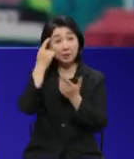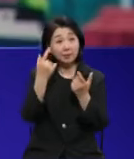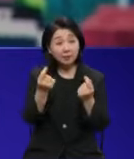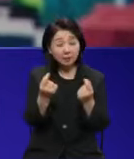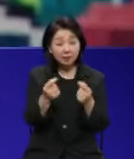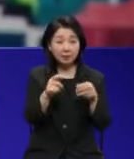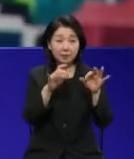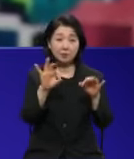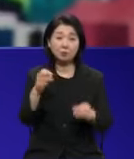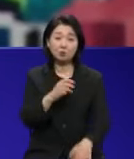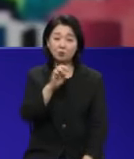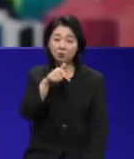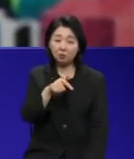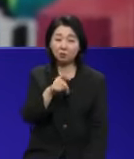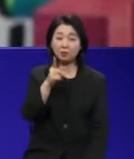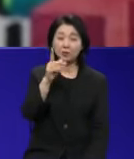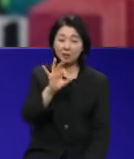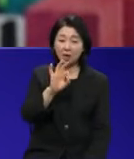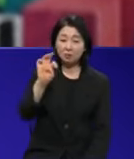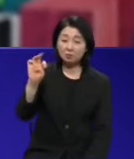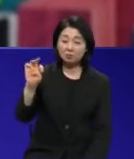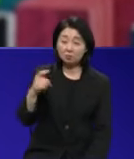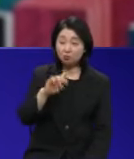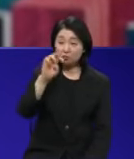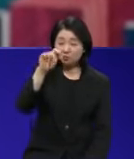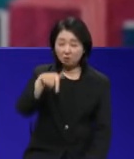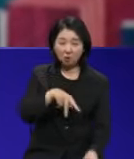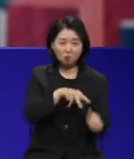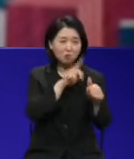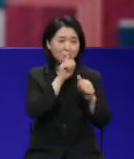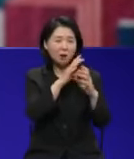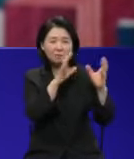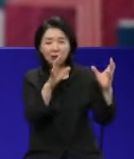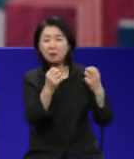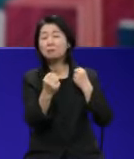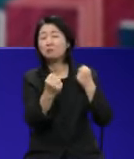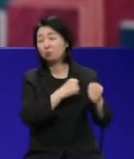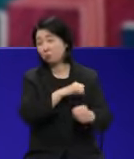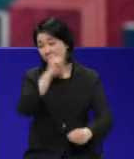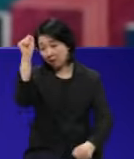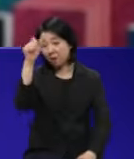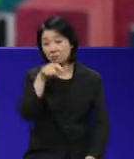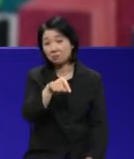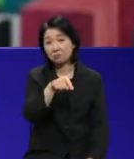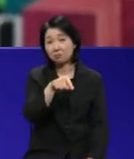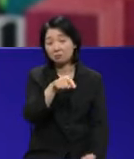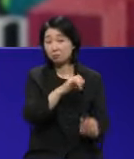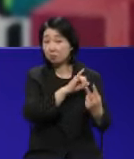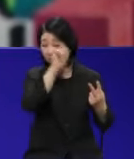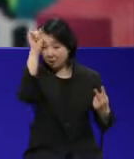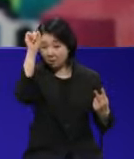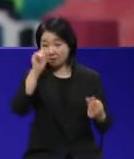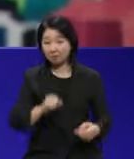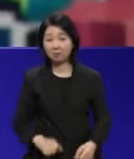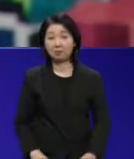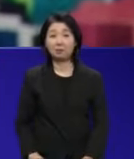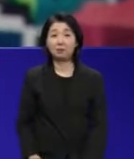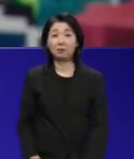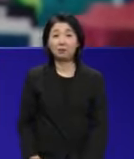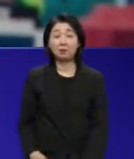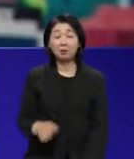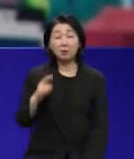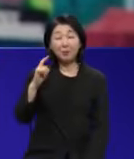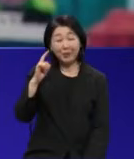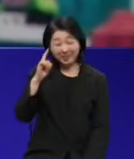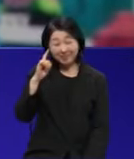후보나 양무석 후보의 그런 여러 가지 논란에도 불구하고 결국 그 당사자들이 당선이 됐단 말이에요 다시 말하면이 뭐 사후적인